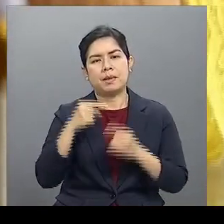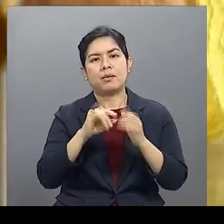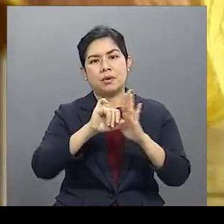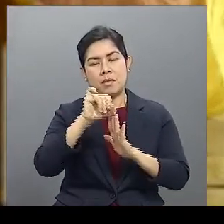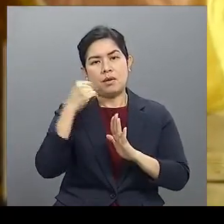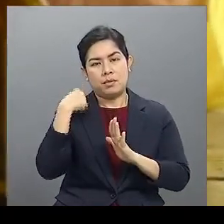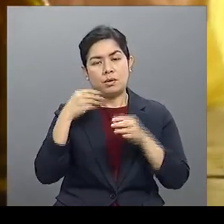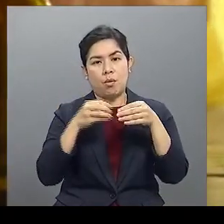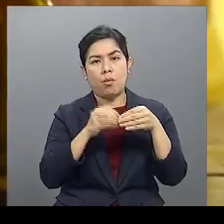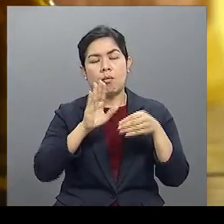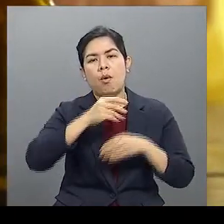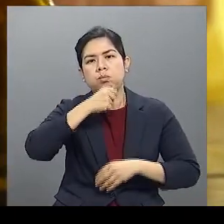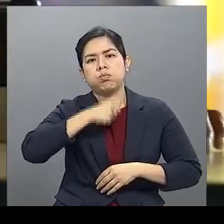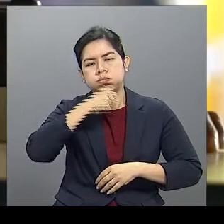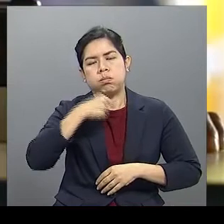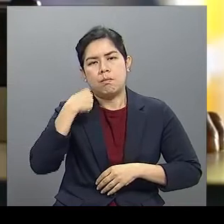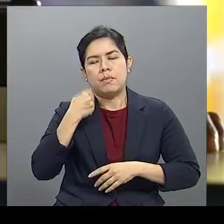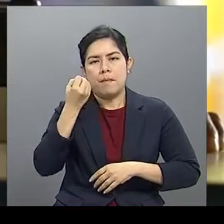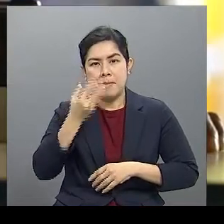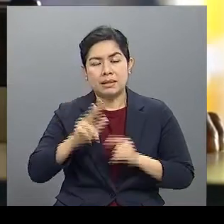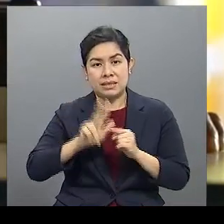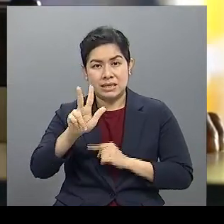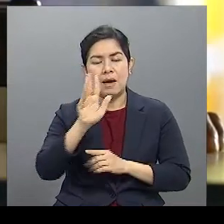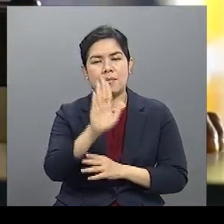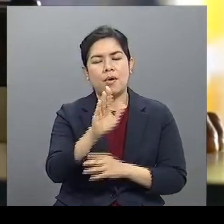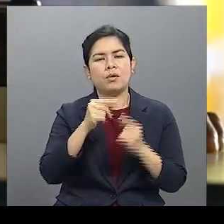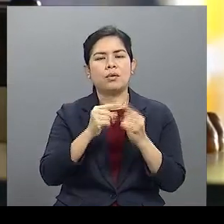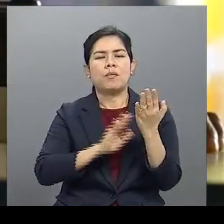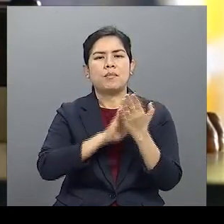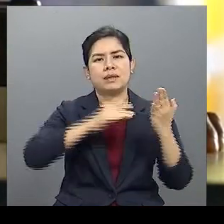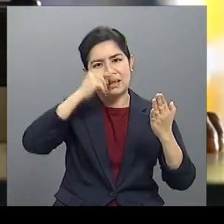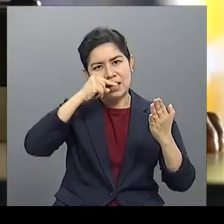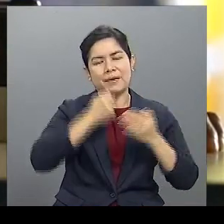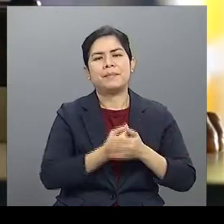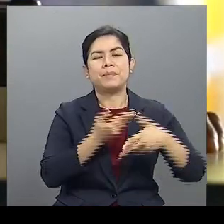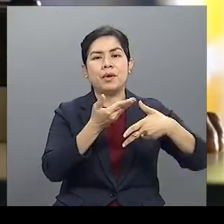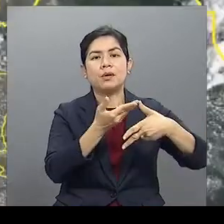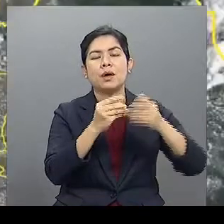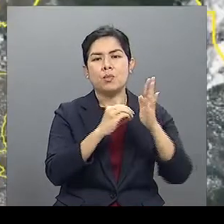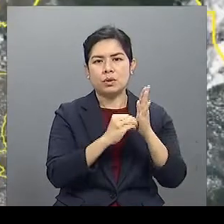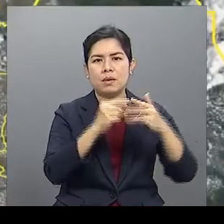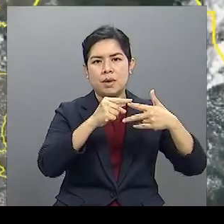ากเป็นอันดับ3ของประเทศรองจากกรุงเทพมหานครและนครราชสีมา